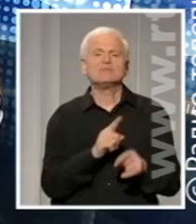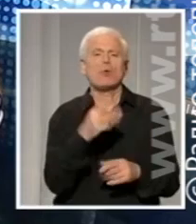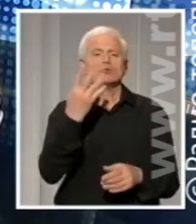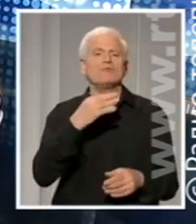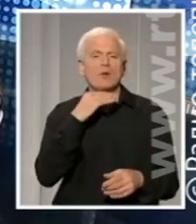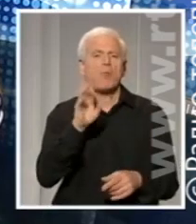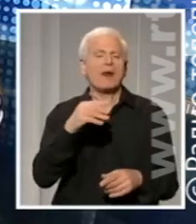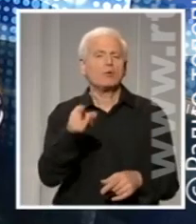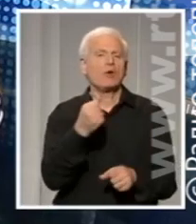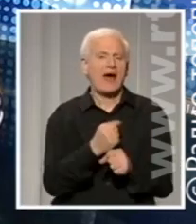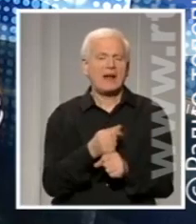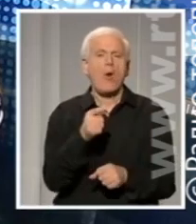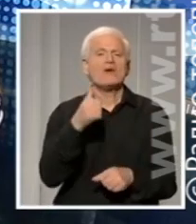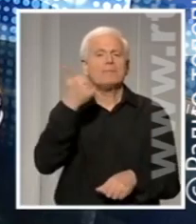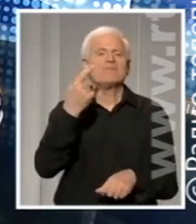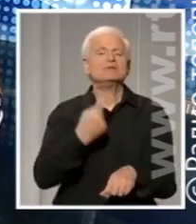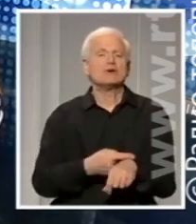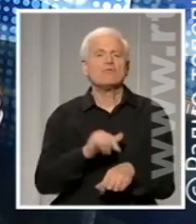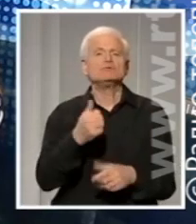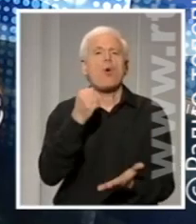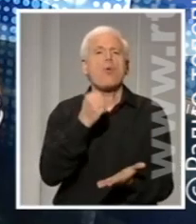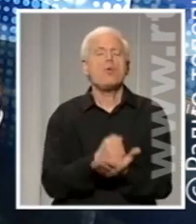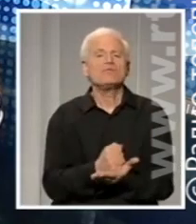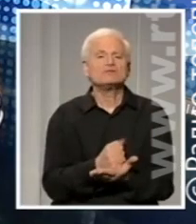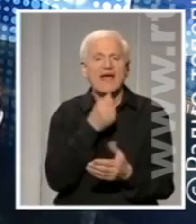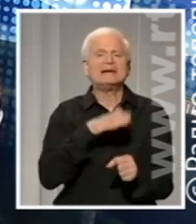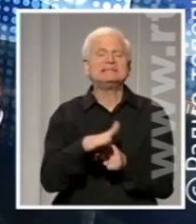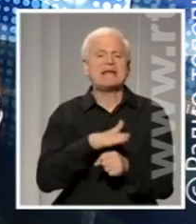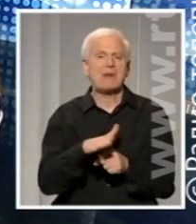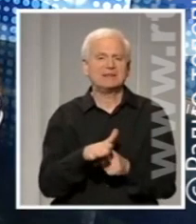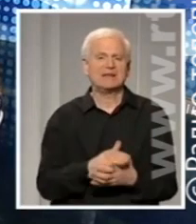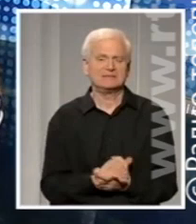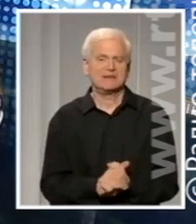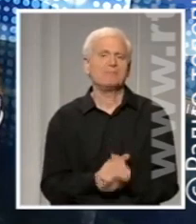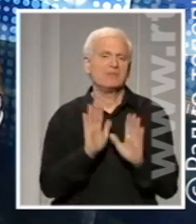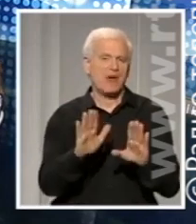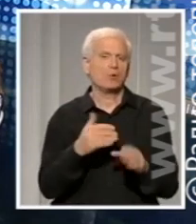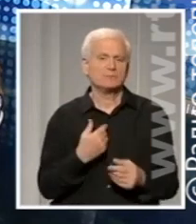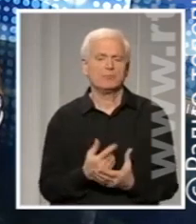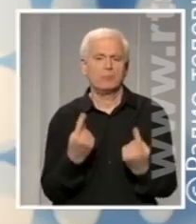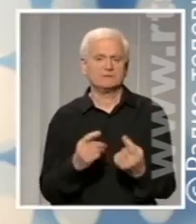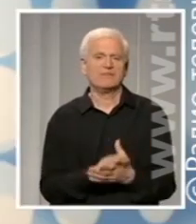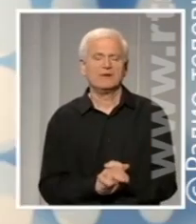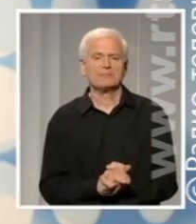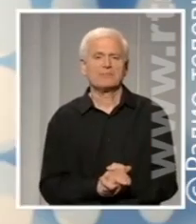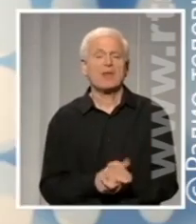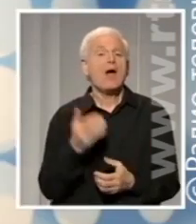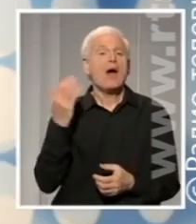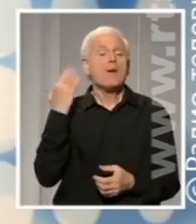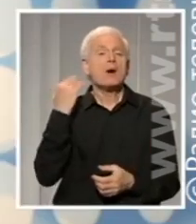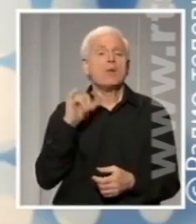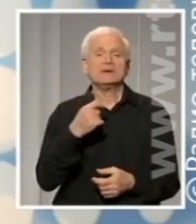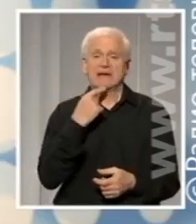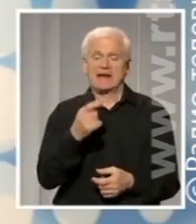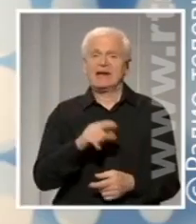obrade, tako da ovi prvi časovi su časovi utvrđivanja i sistematizacije, isto tako i za ostale predmete. Malo pre ste pomenuli da